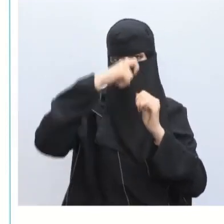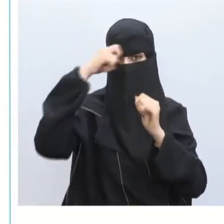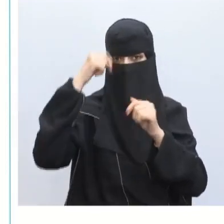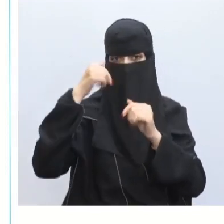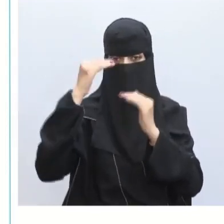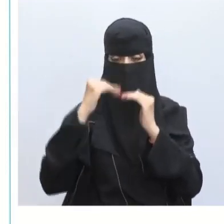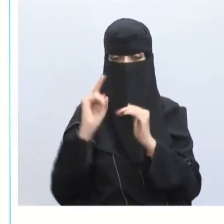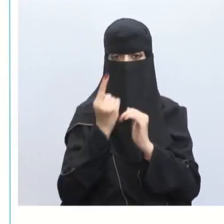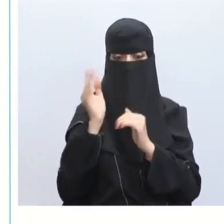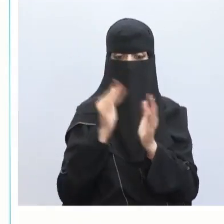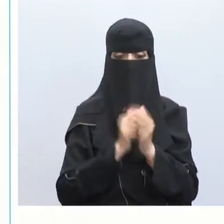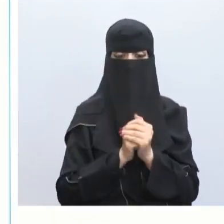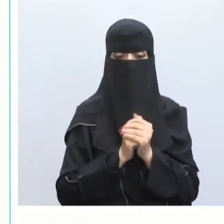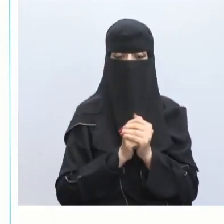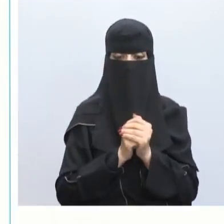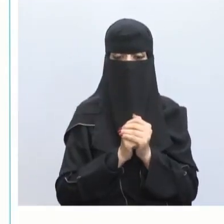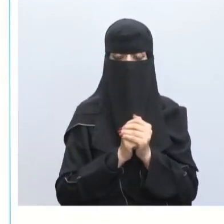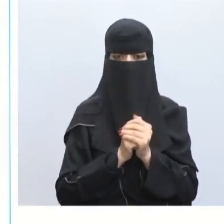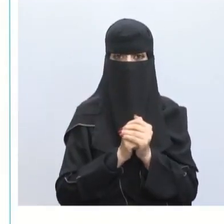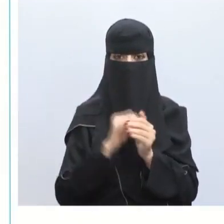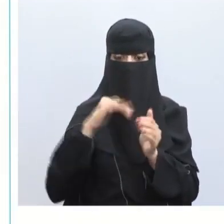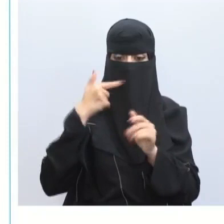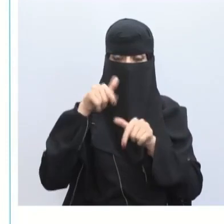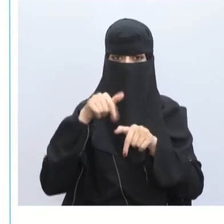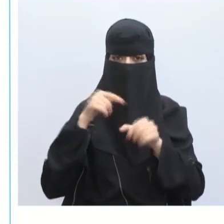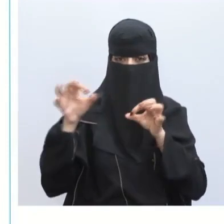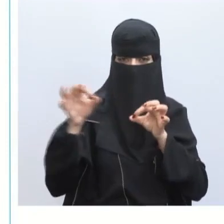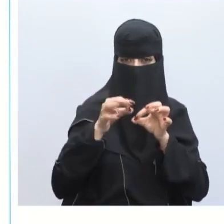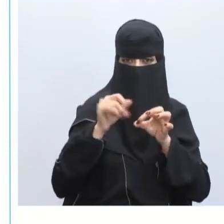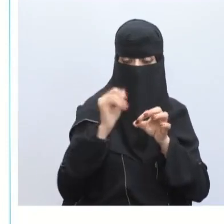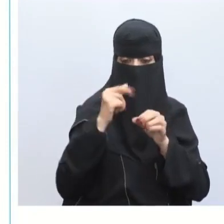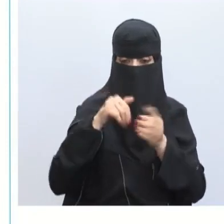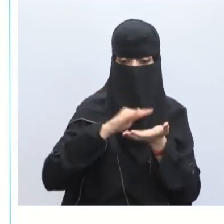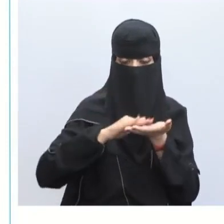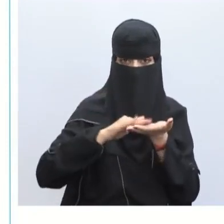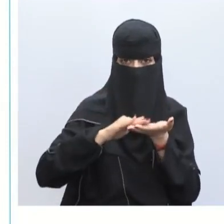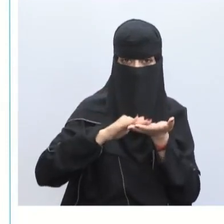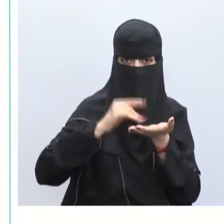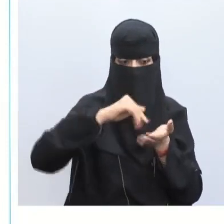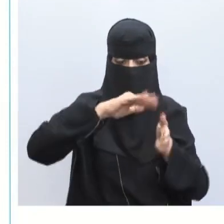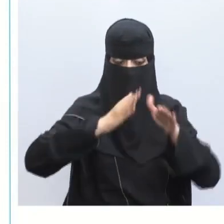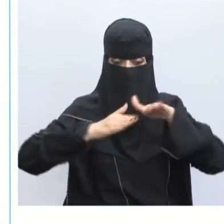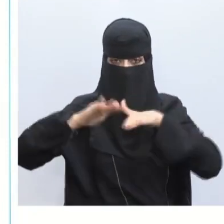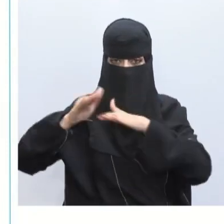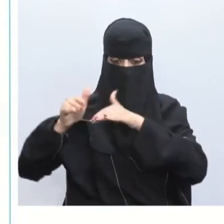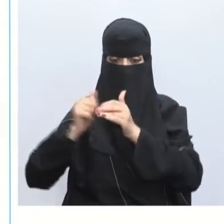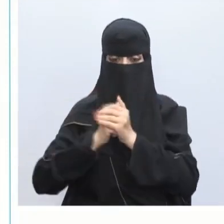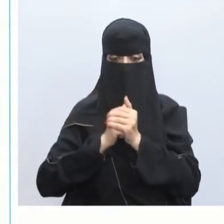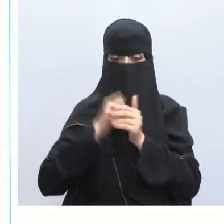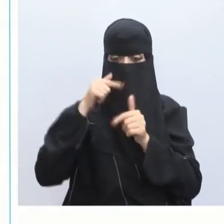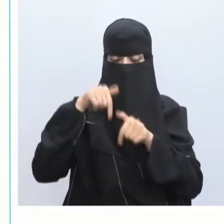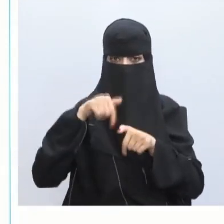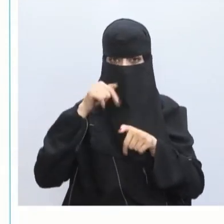درجه واحده ثالثا القرب من المسطحات المائيه